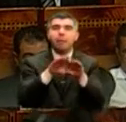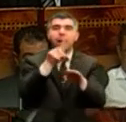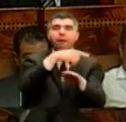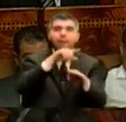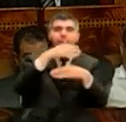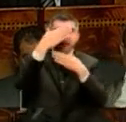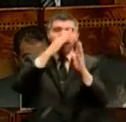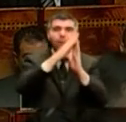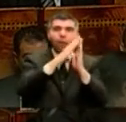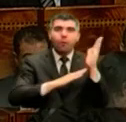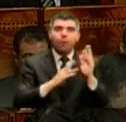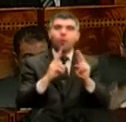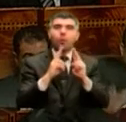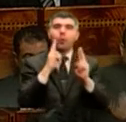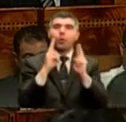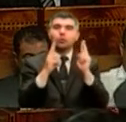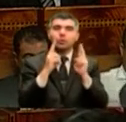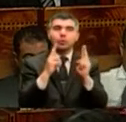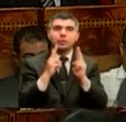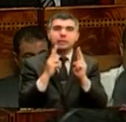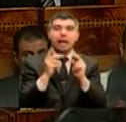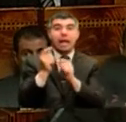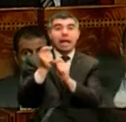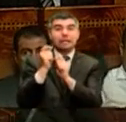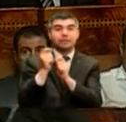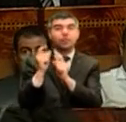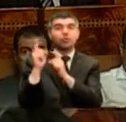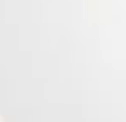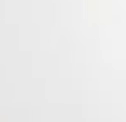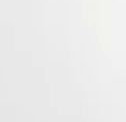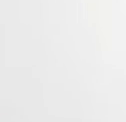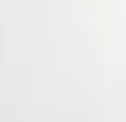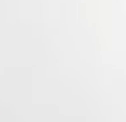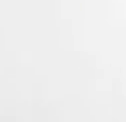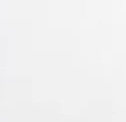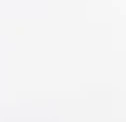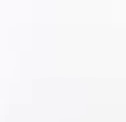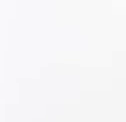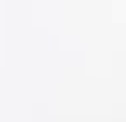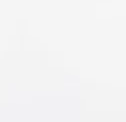تنجزات بغينا تفتح بحال ديال اسفي الجديده. شكرا السيد الوزير، الله يوفقكم.